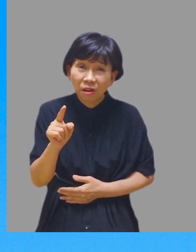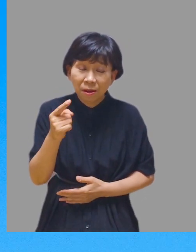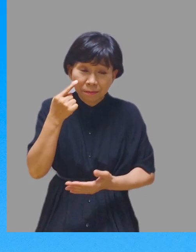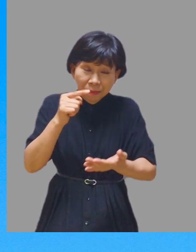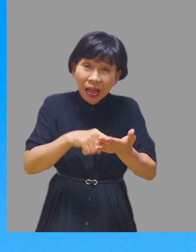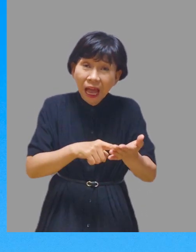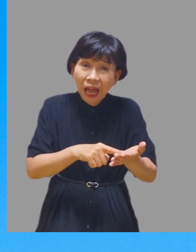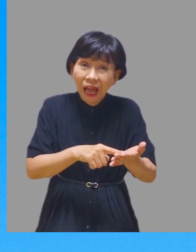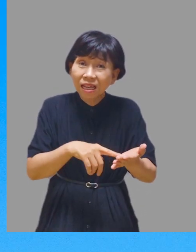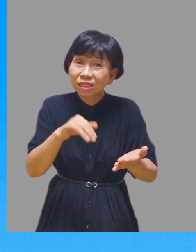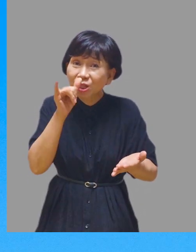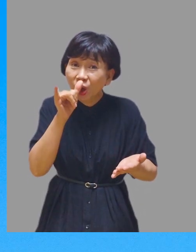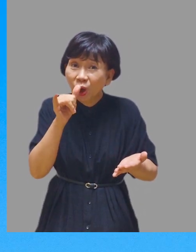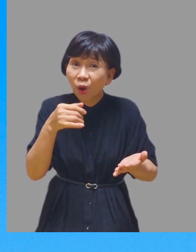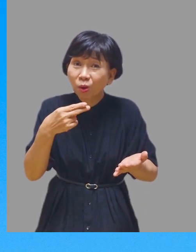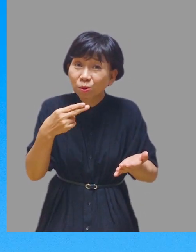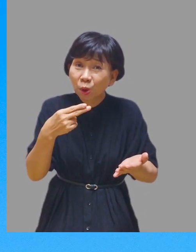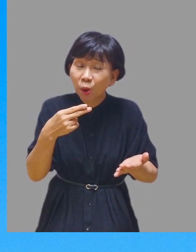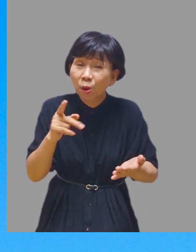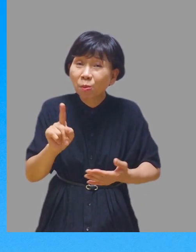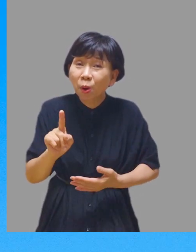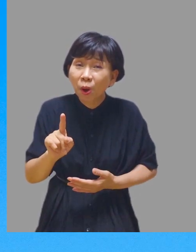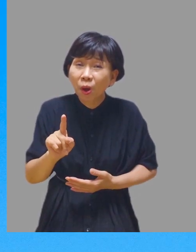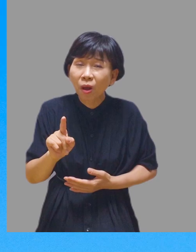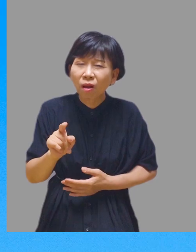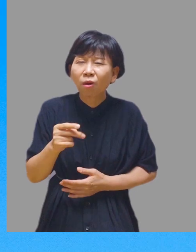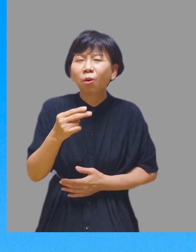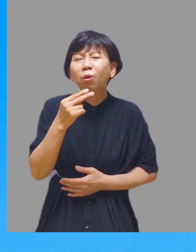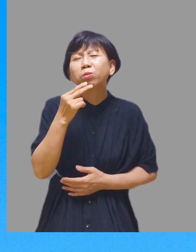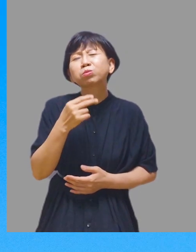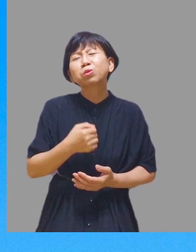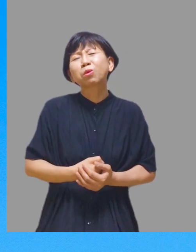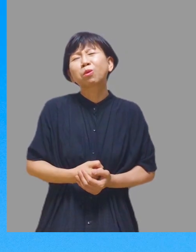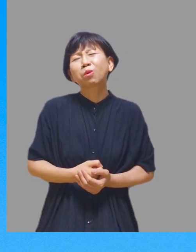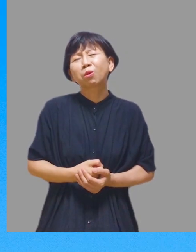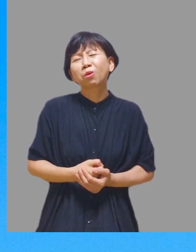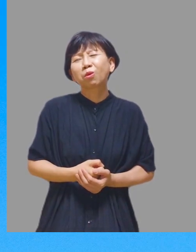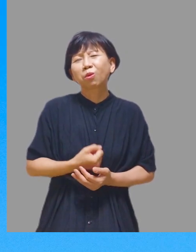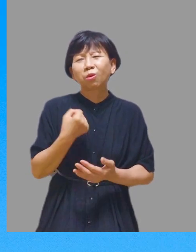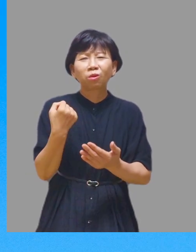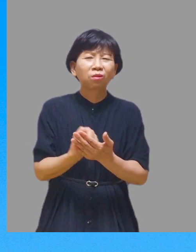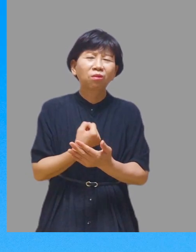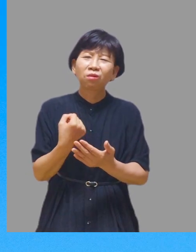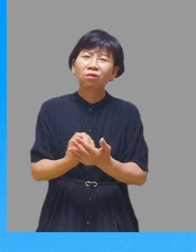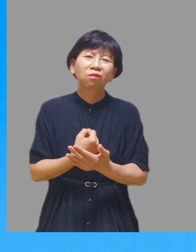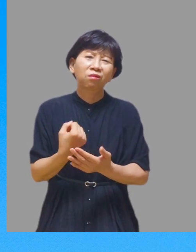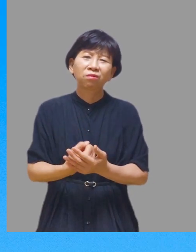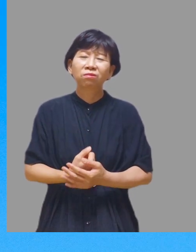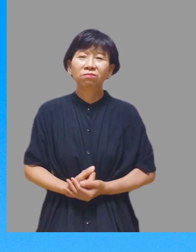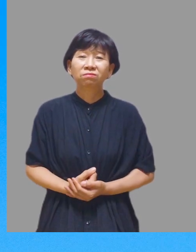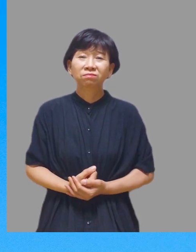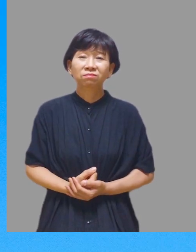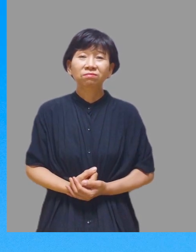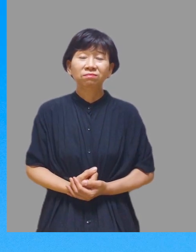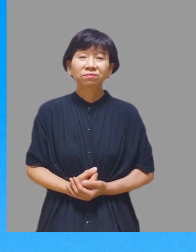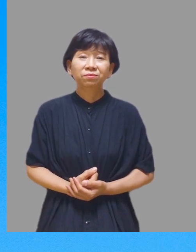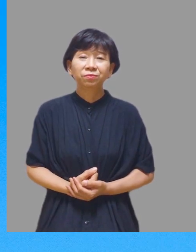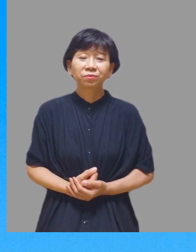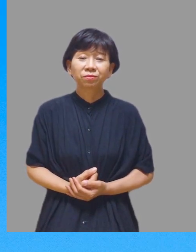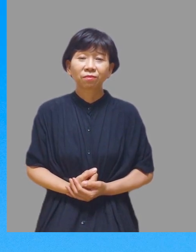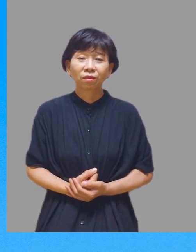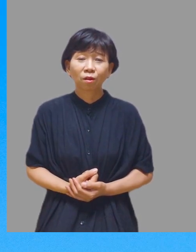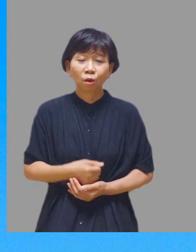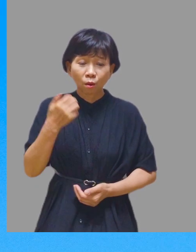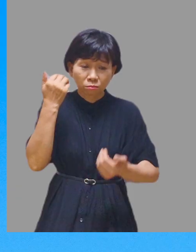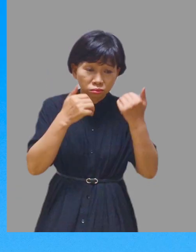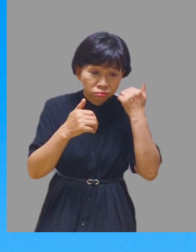끄트머리에 가보면 찾으셨다? 못 찾으셨다? 못 찾으셨다로 마무리가 됩니다. 그 누구도